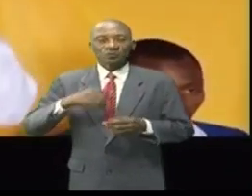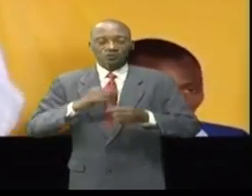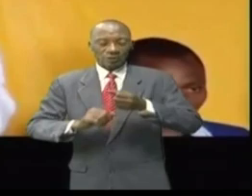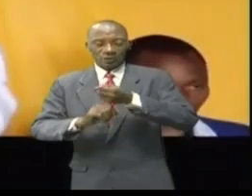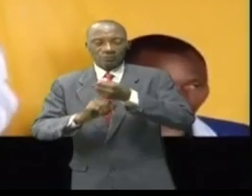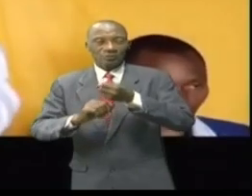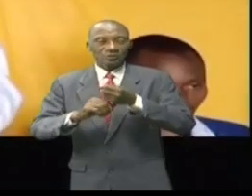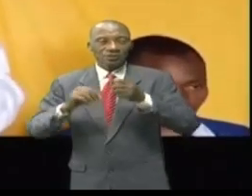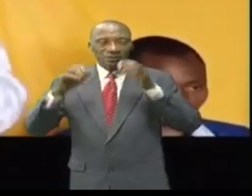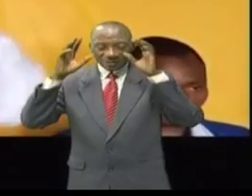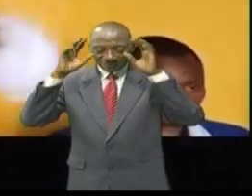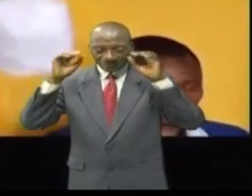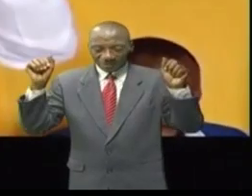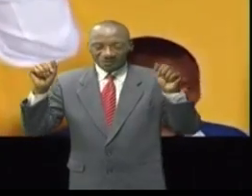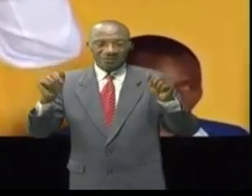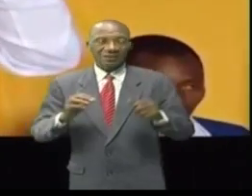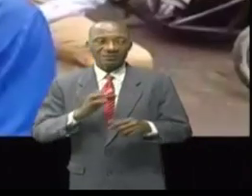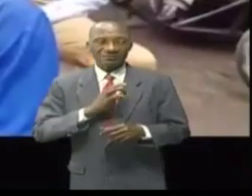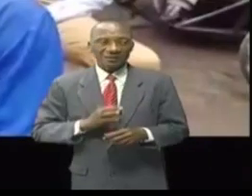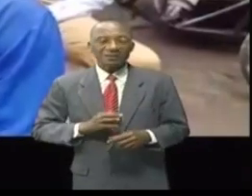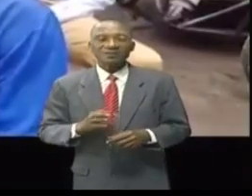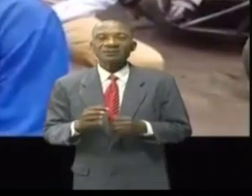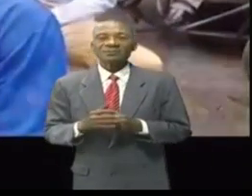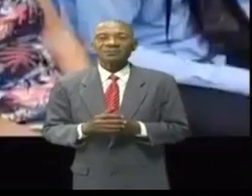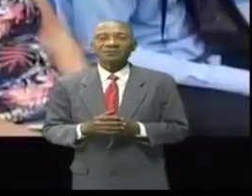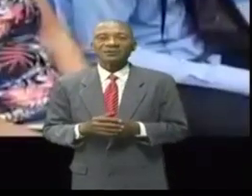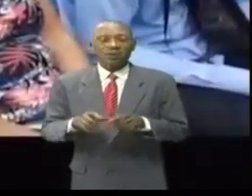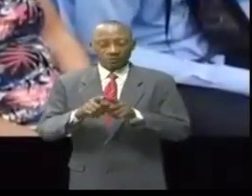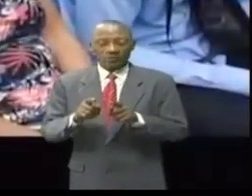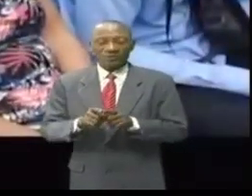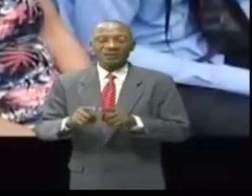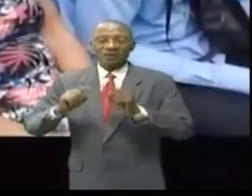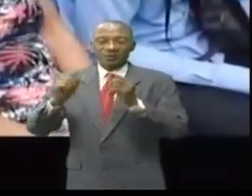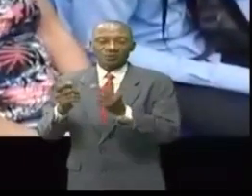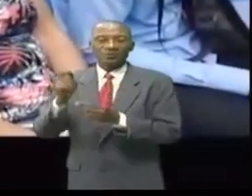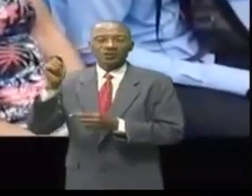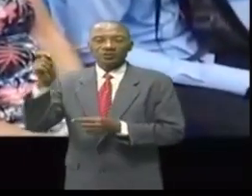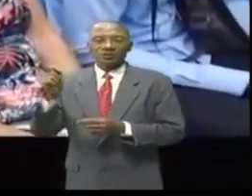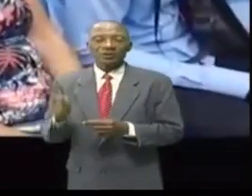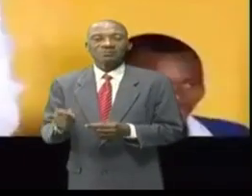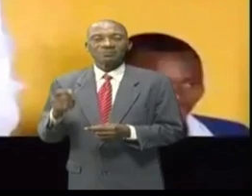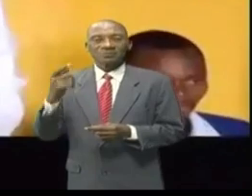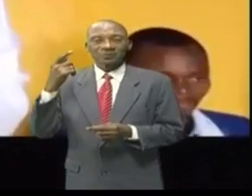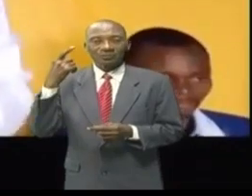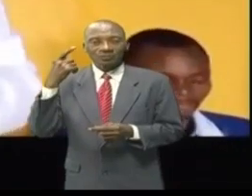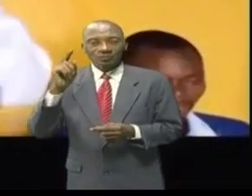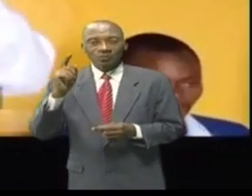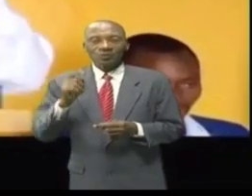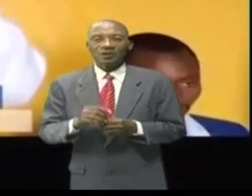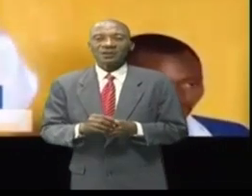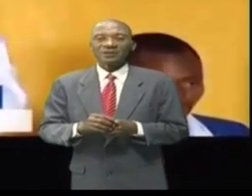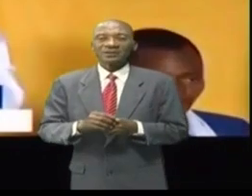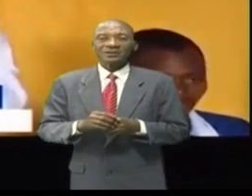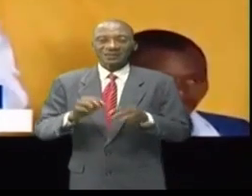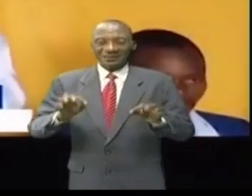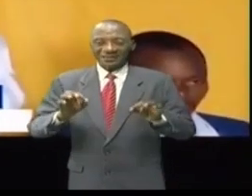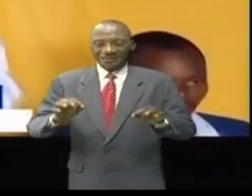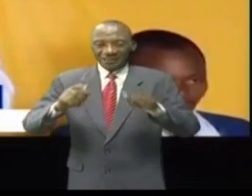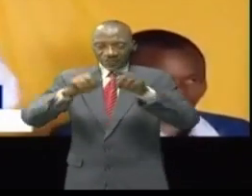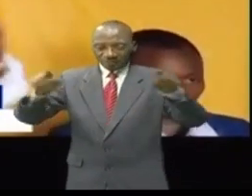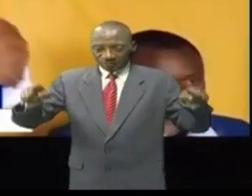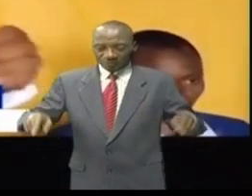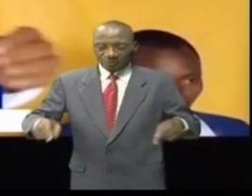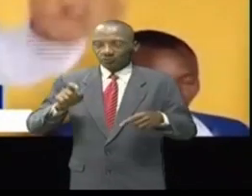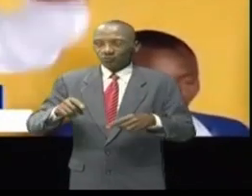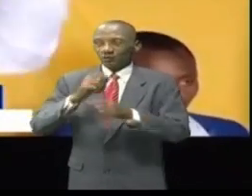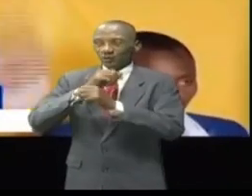chef de l'État, Félix-Antoine Tshisekedi, et nos FRDC pour que l'intégrité et la souveraineté nationale soient